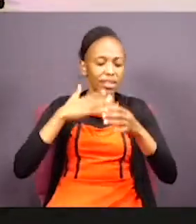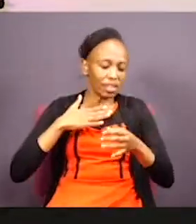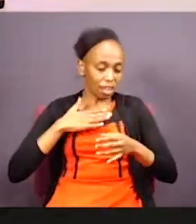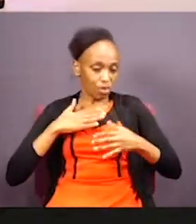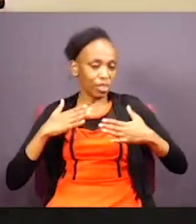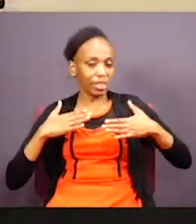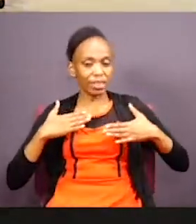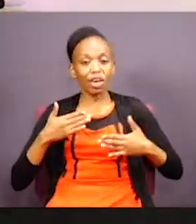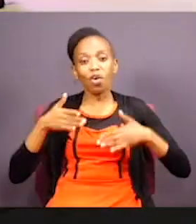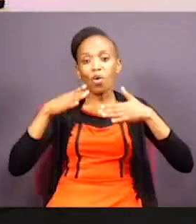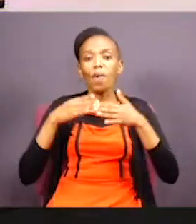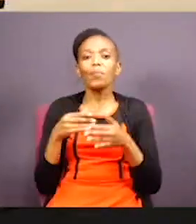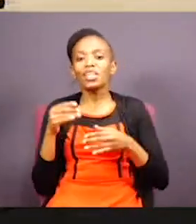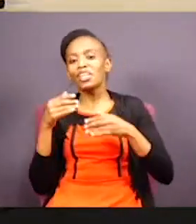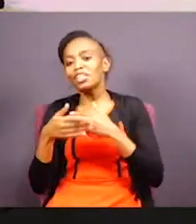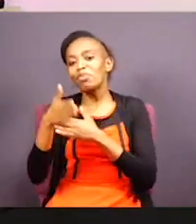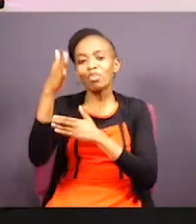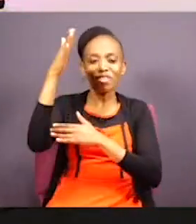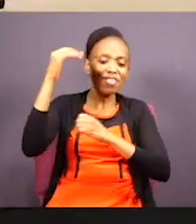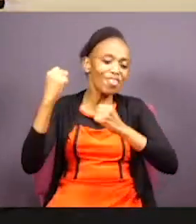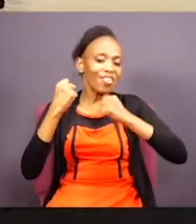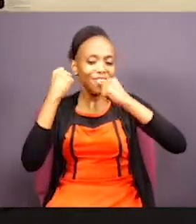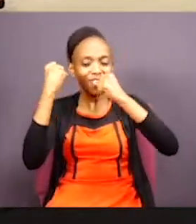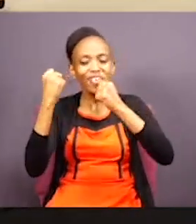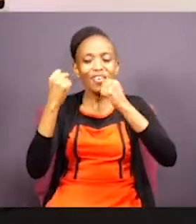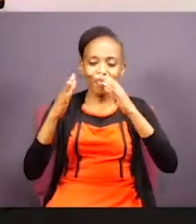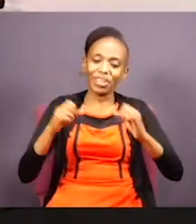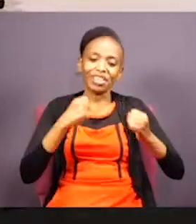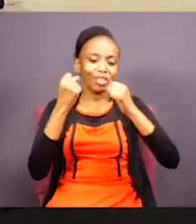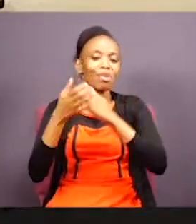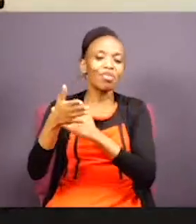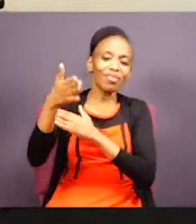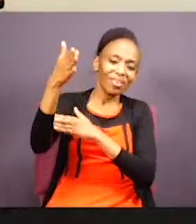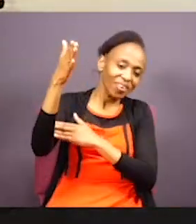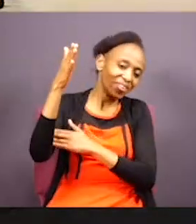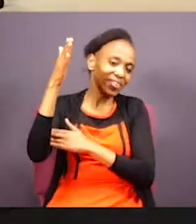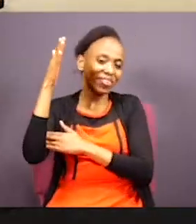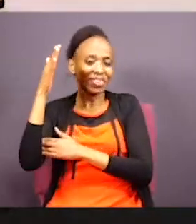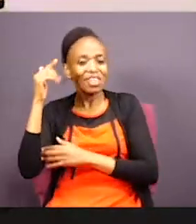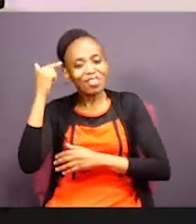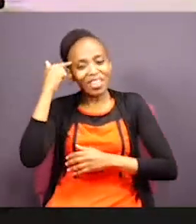we. Mwenyezi Mungu we. Mwenyezi Mungu we.